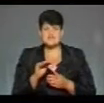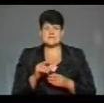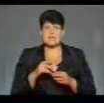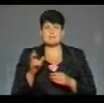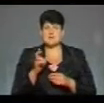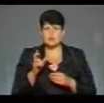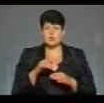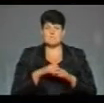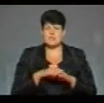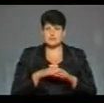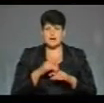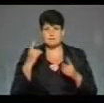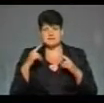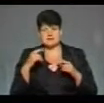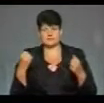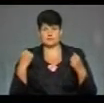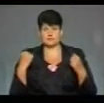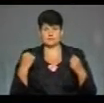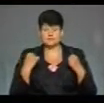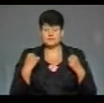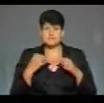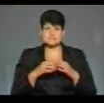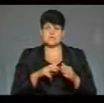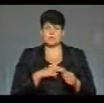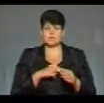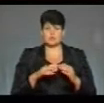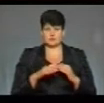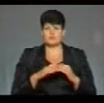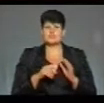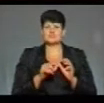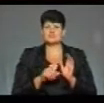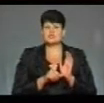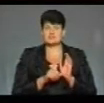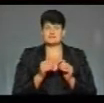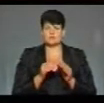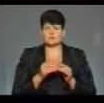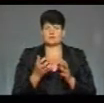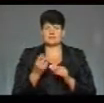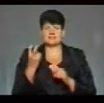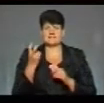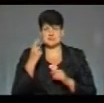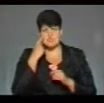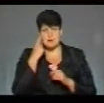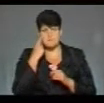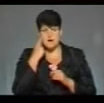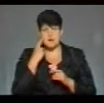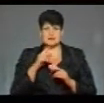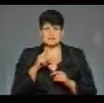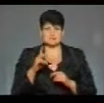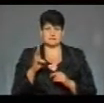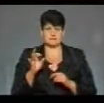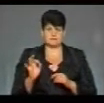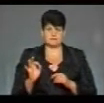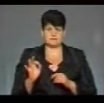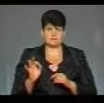«Математика», «Мистецтво» та «Фізична культура». Серед номінованих також шестеро випускників, які отримали 200 балів на зовнішньому незалежному